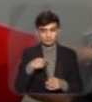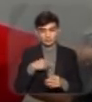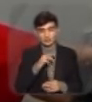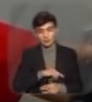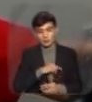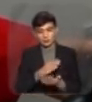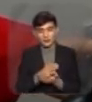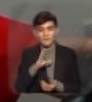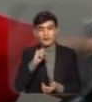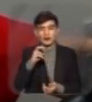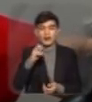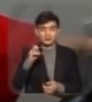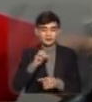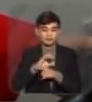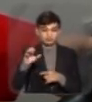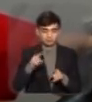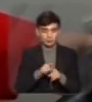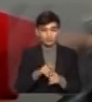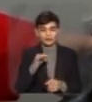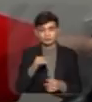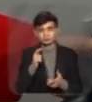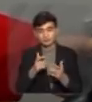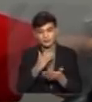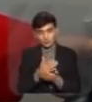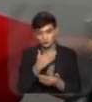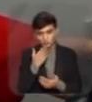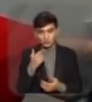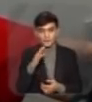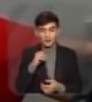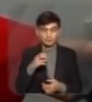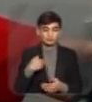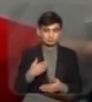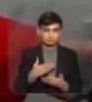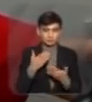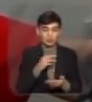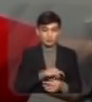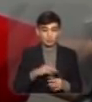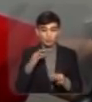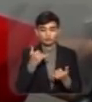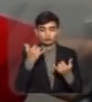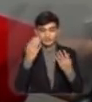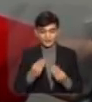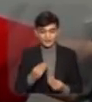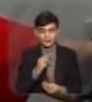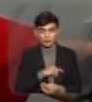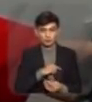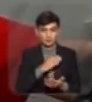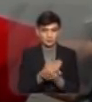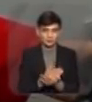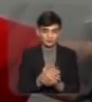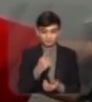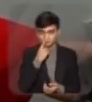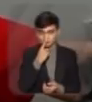туда вакансии, и согласно этим вакансиям я вот предлагаю. На сегодняшний день у меня вот недавно буквально